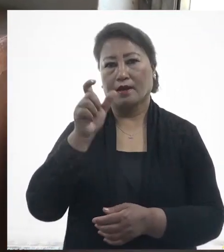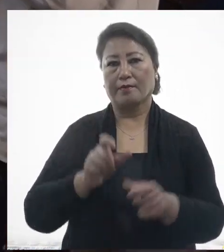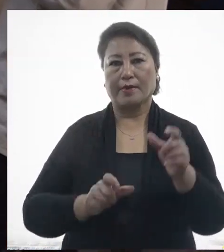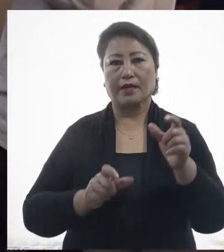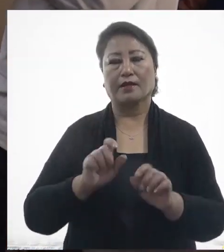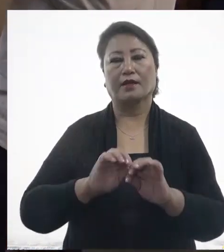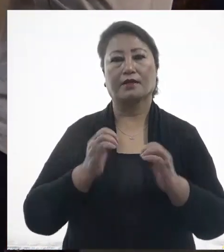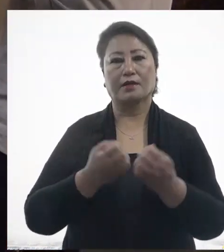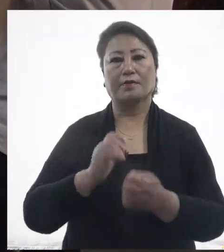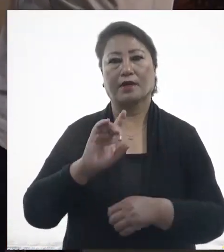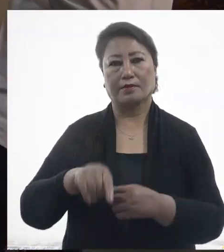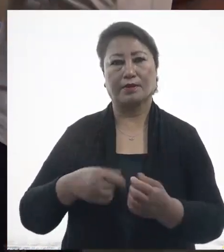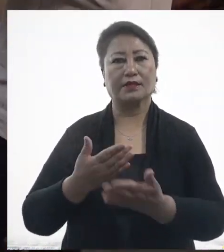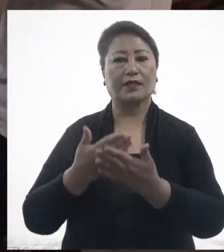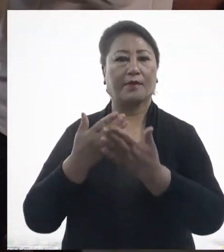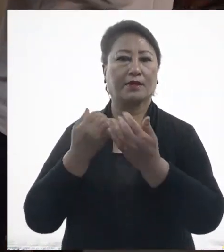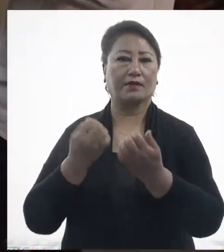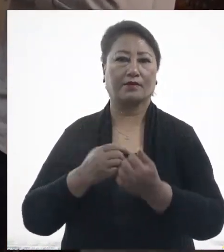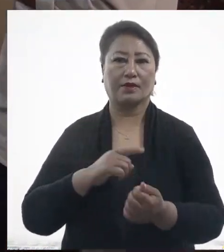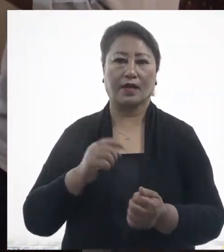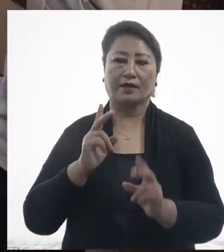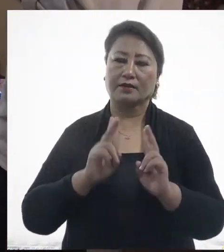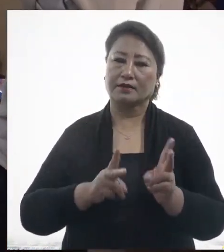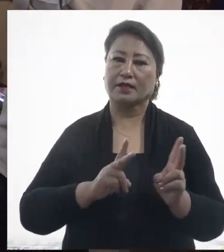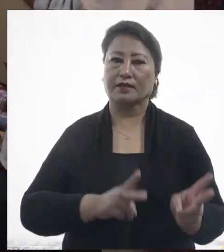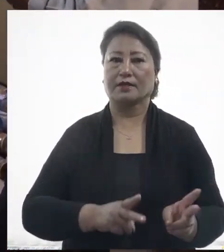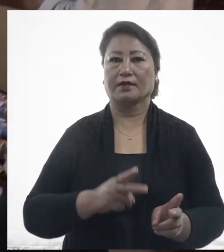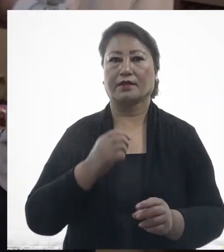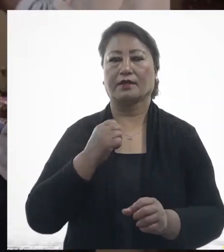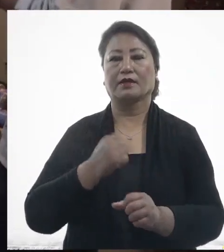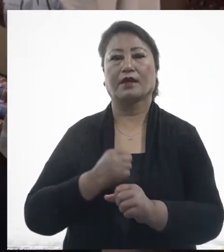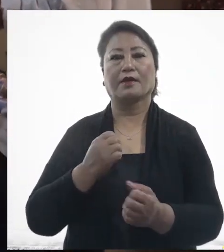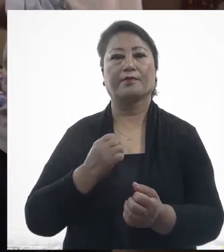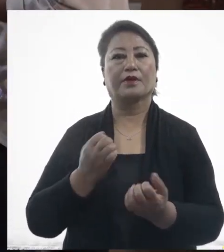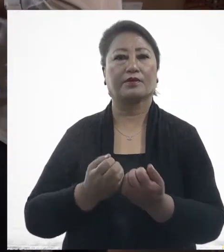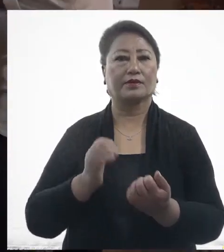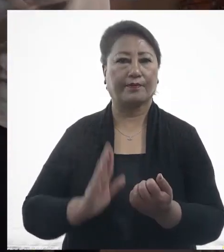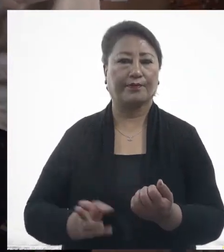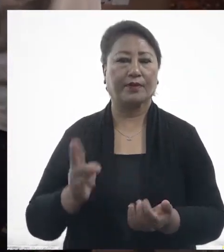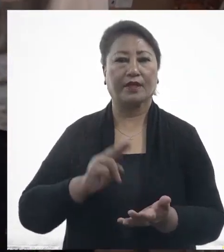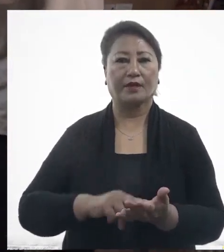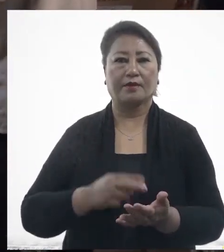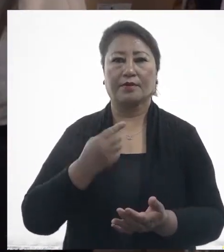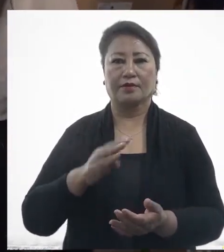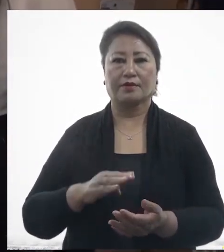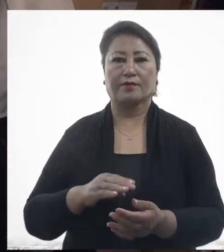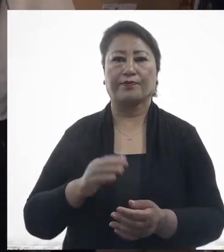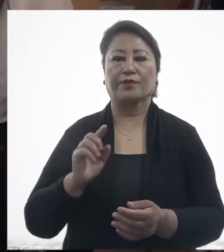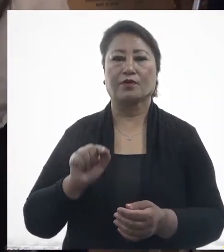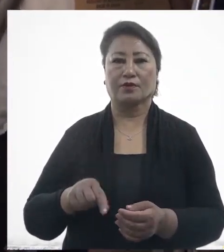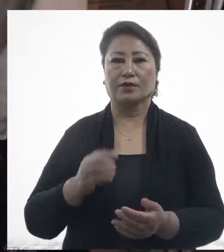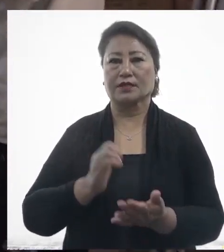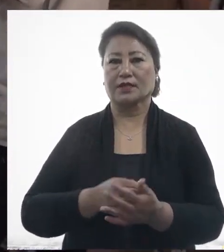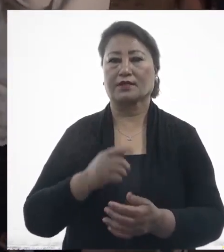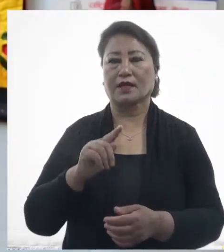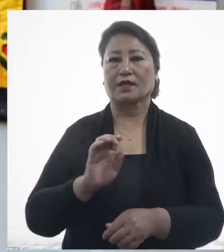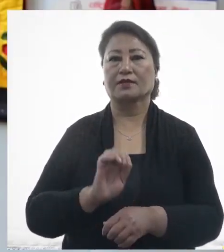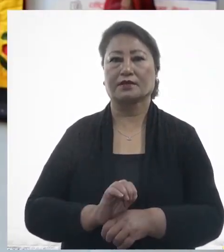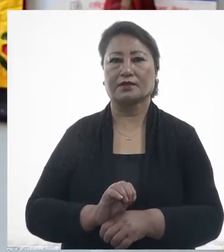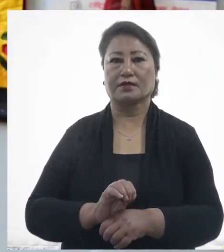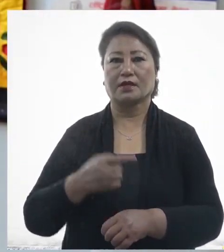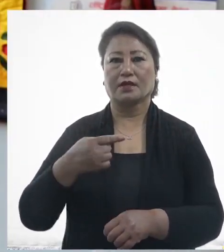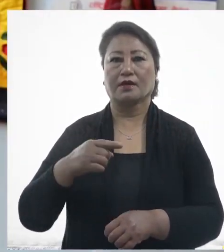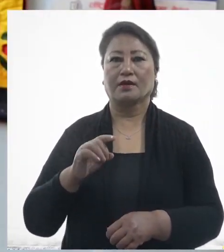समाजमा पुनस्थापना गर्ने कुरामा पनि उत्तिकै जोड दिइरहेको छ यस सवालमा थप बताउनुहुन्छ बिआइए इन्स्टिच्युटका सचिव नमाङ